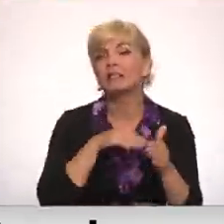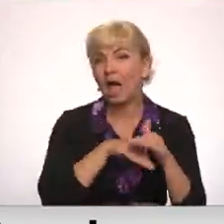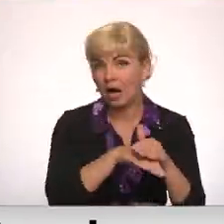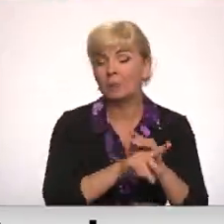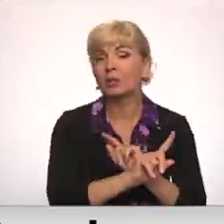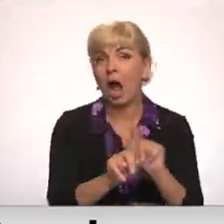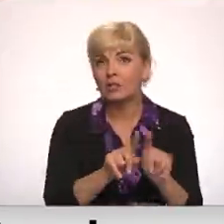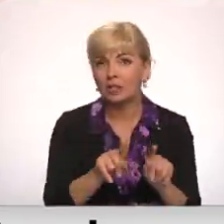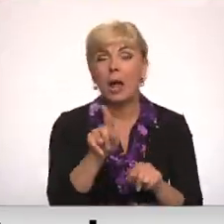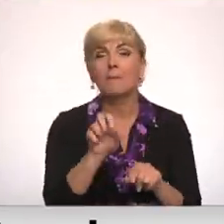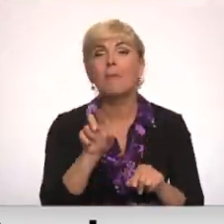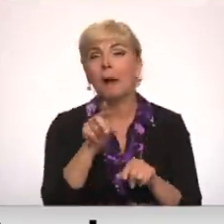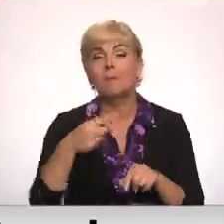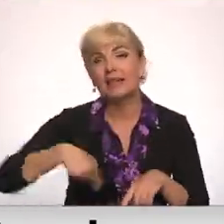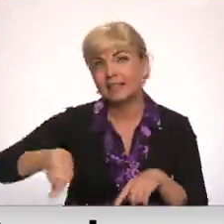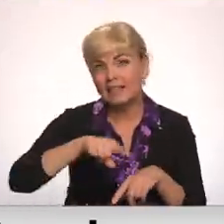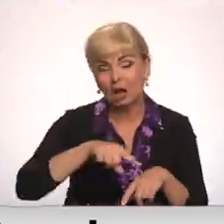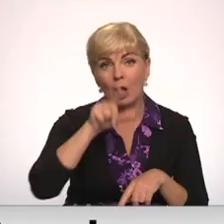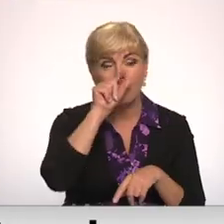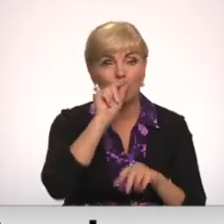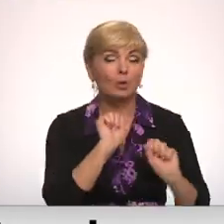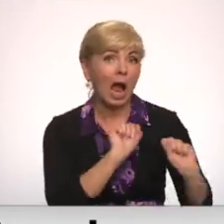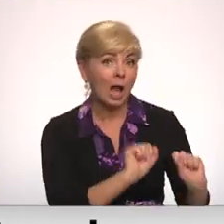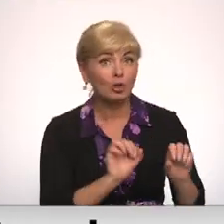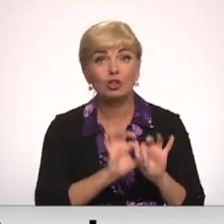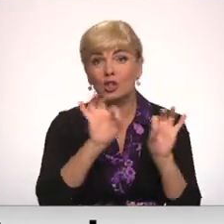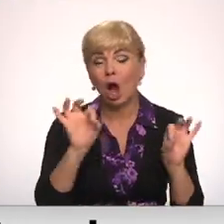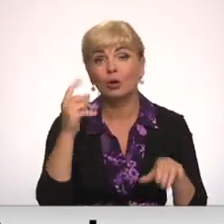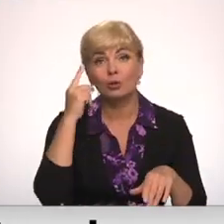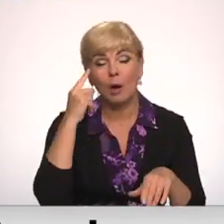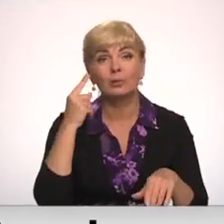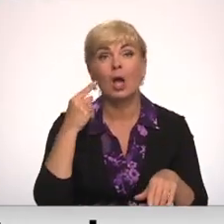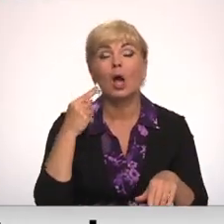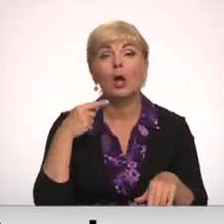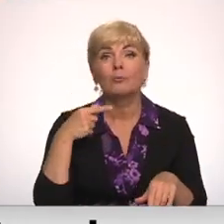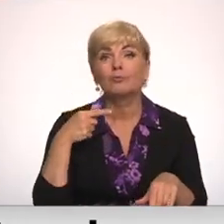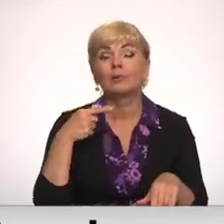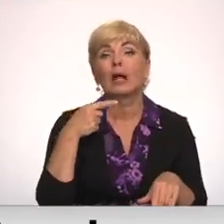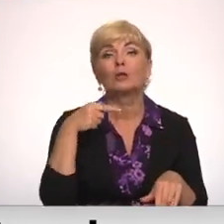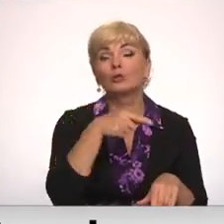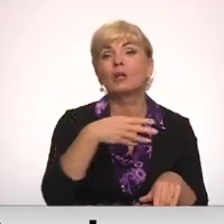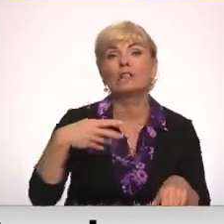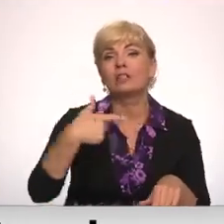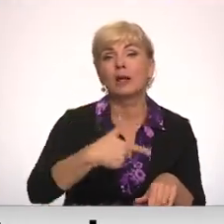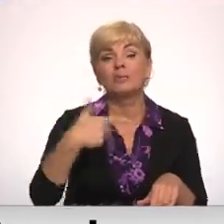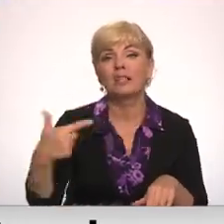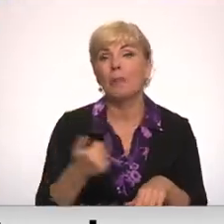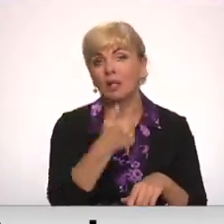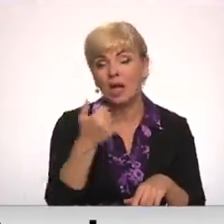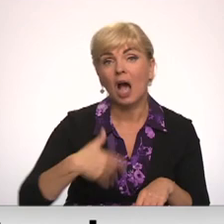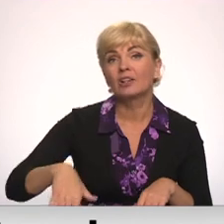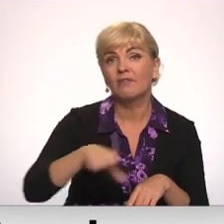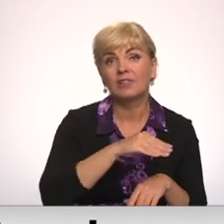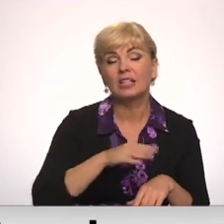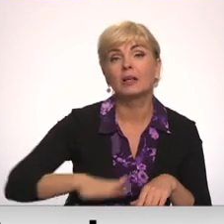ir. Papes ezerā, piemēram, par putnu aizsargāšanu sāka domāt tikai 1977. Gadā. Šobrīd visam